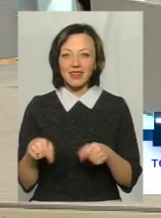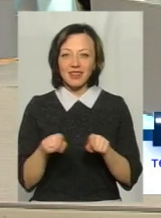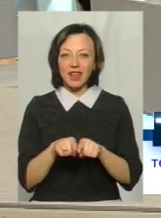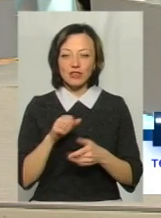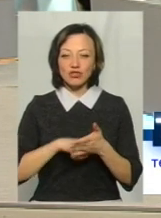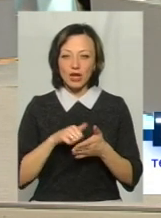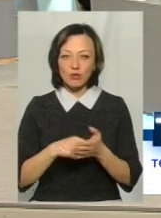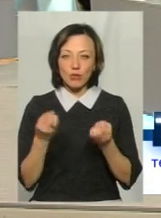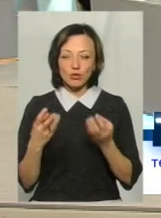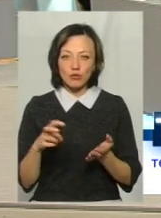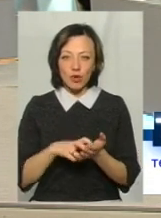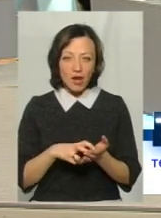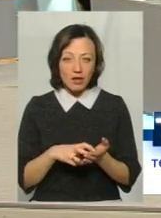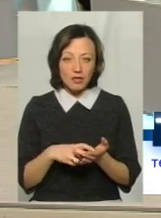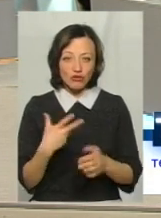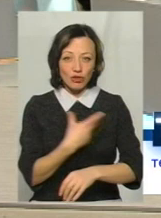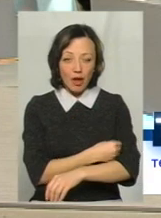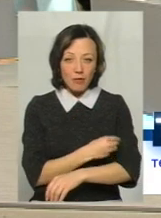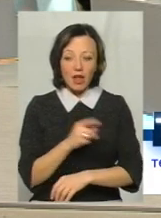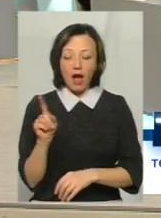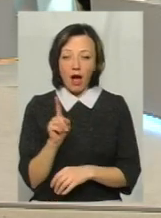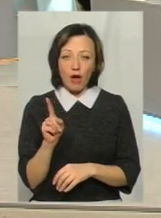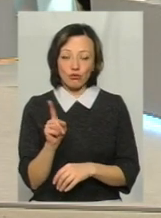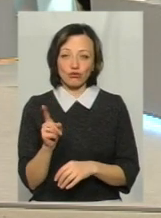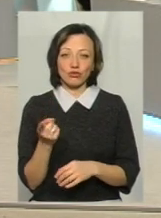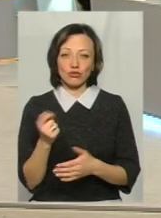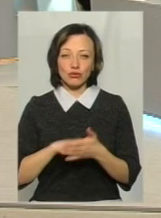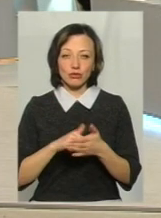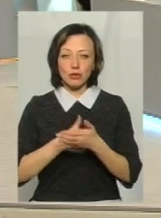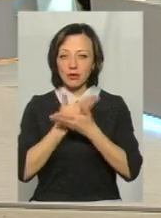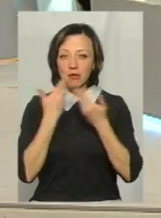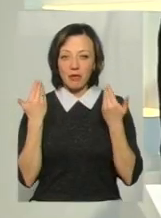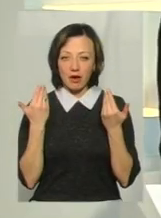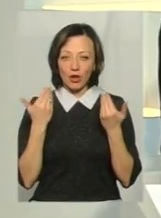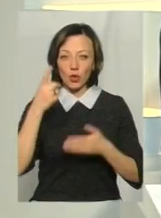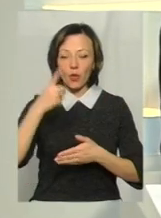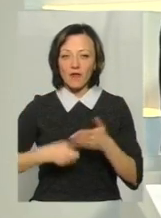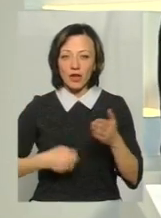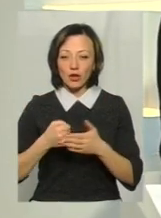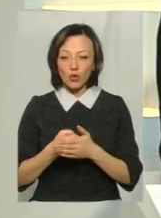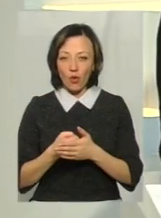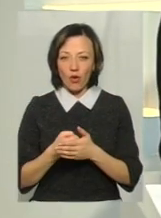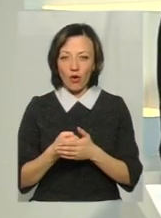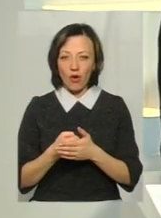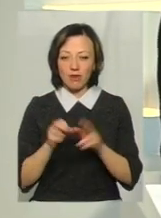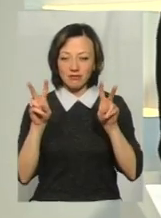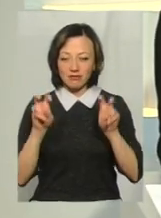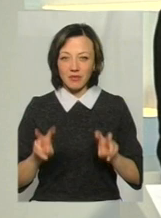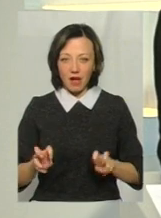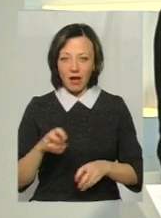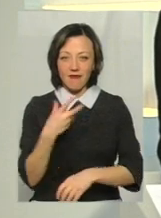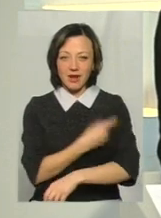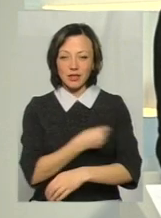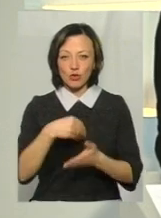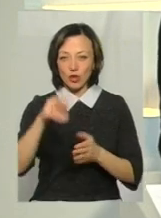через те, що вони просто бояться щеплень, так, а через те, що ну, немає довіри до тих вакцин, які закуповуються